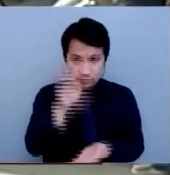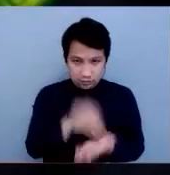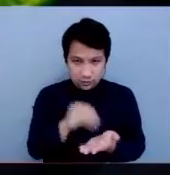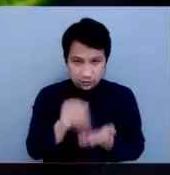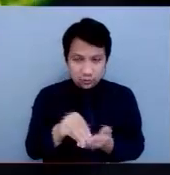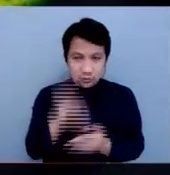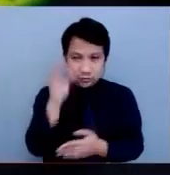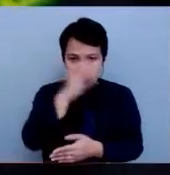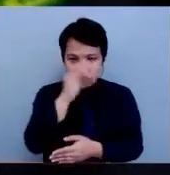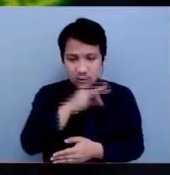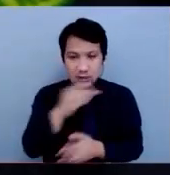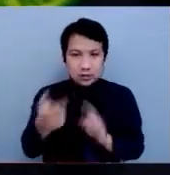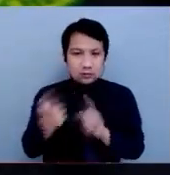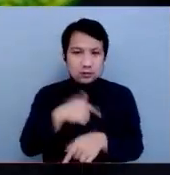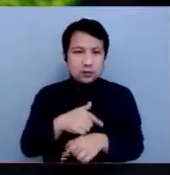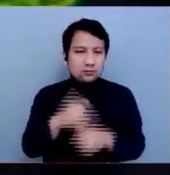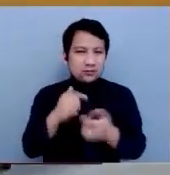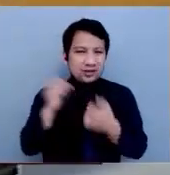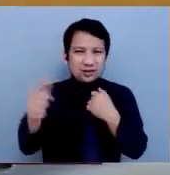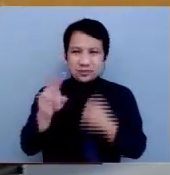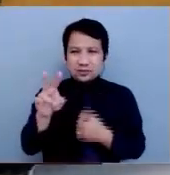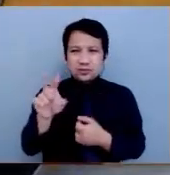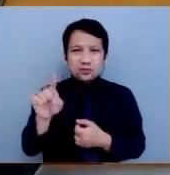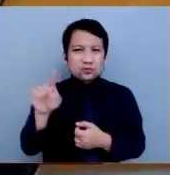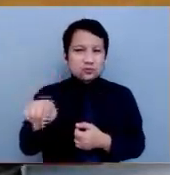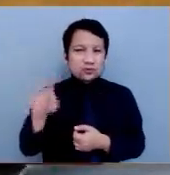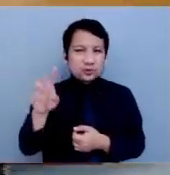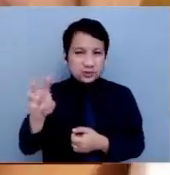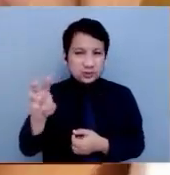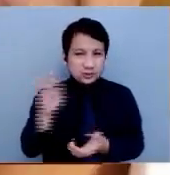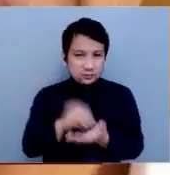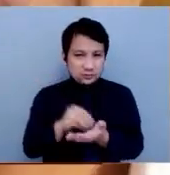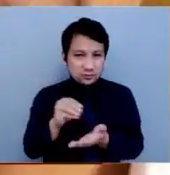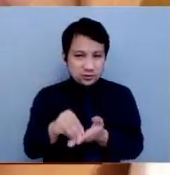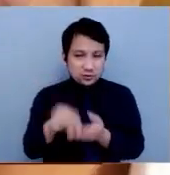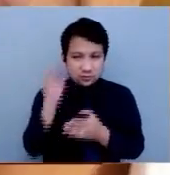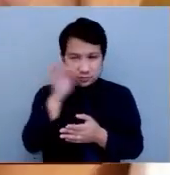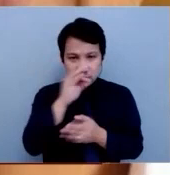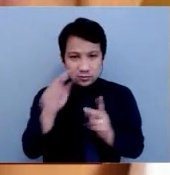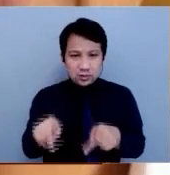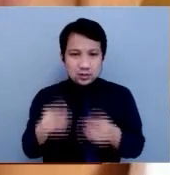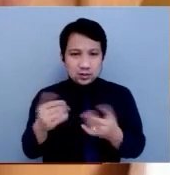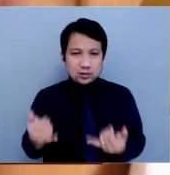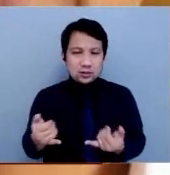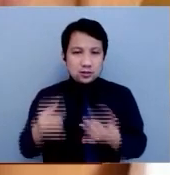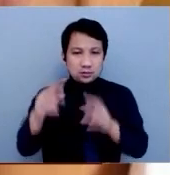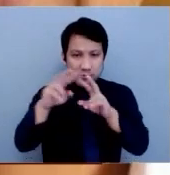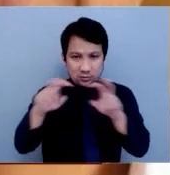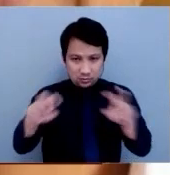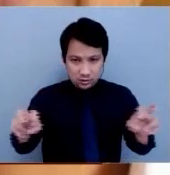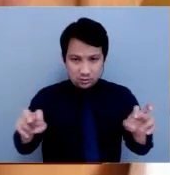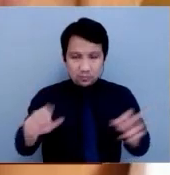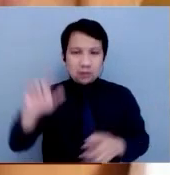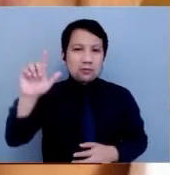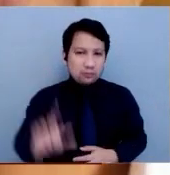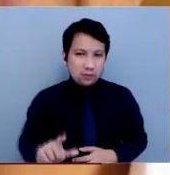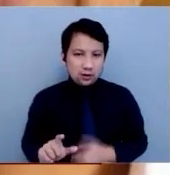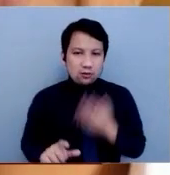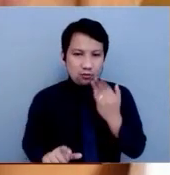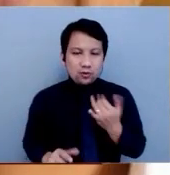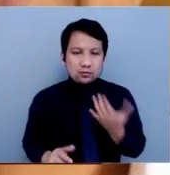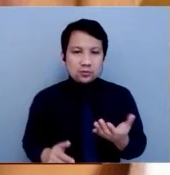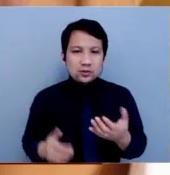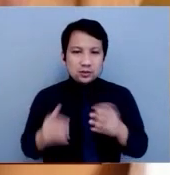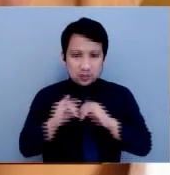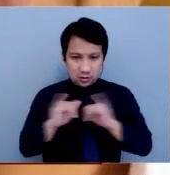ito sa target na 72.16 milyong Pilipino. Ito po sa ating analysis ay mababa dahil halos sabay po